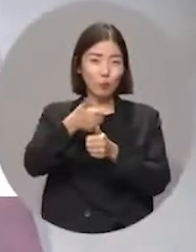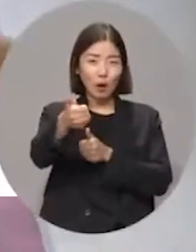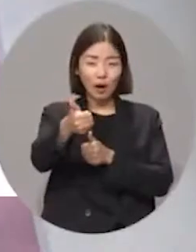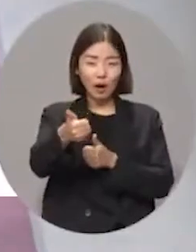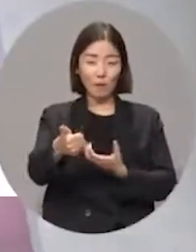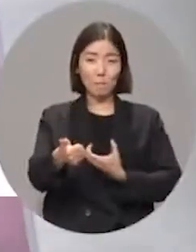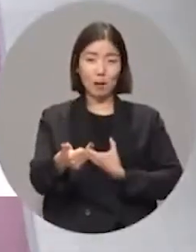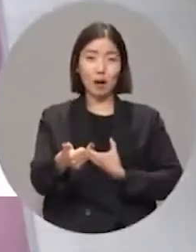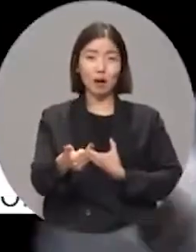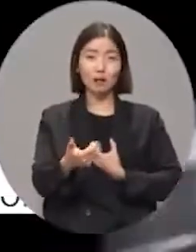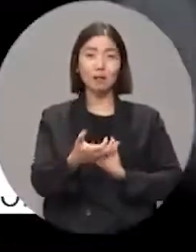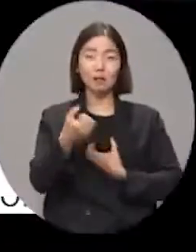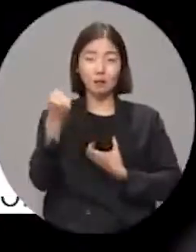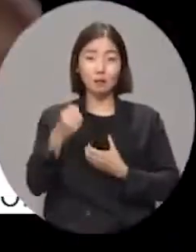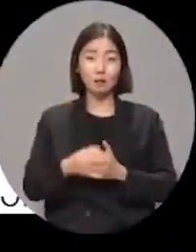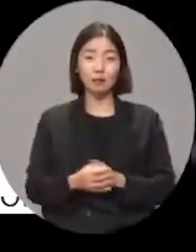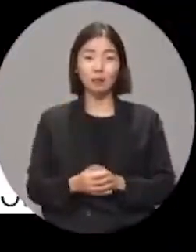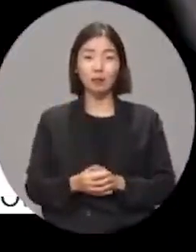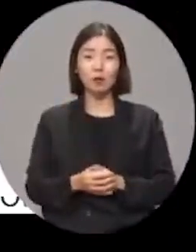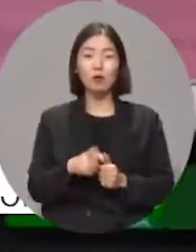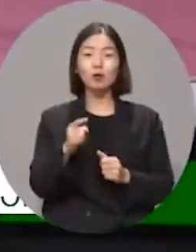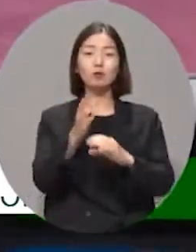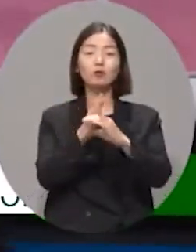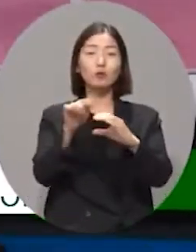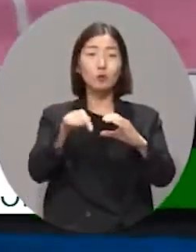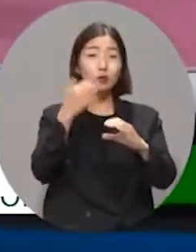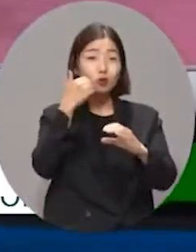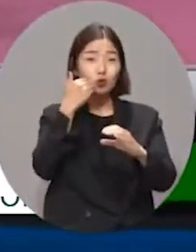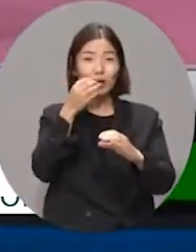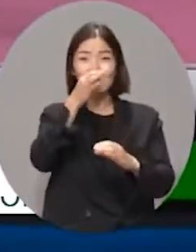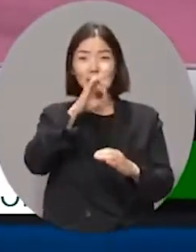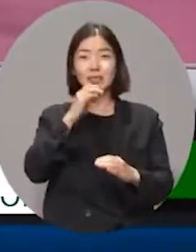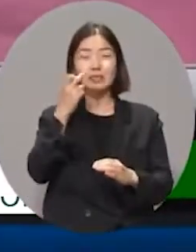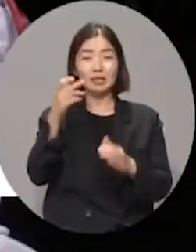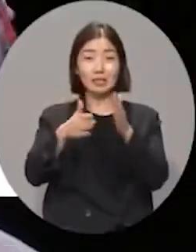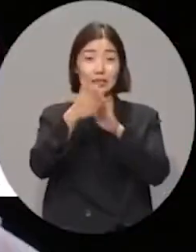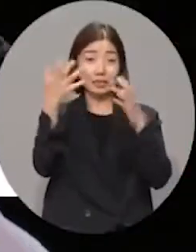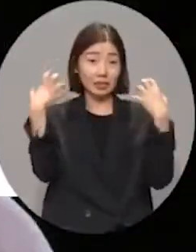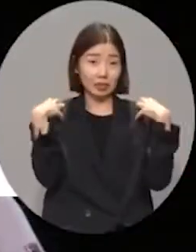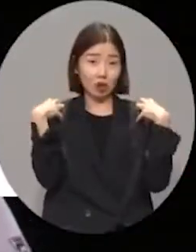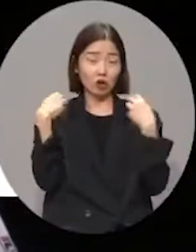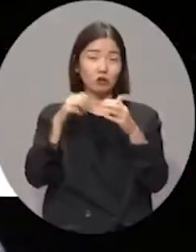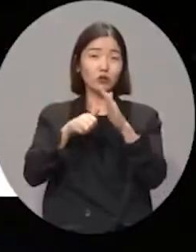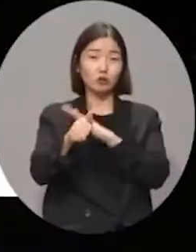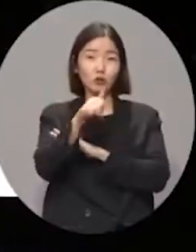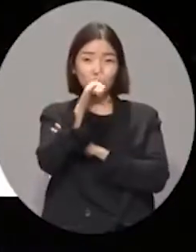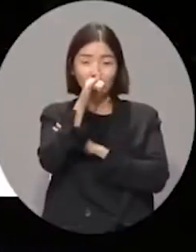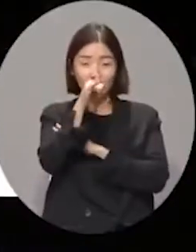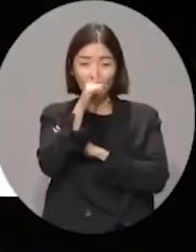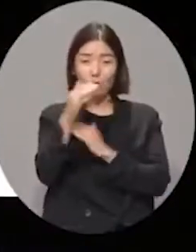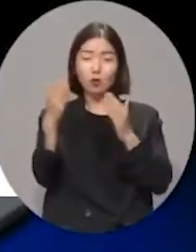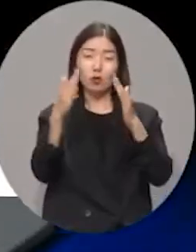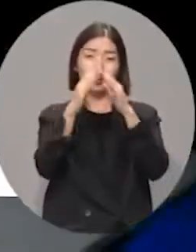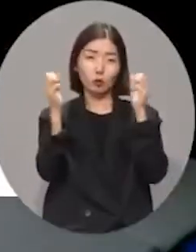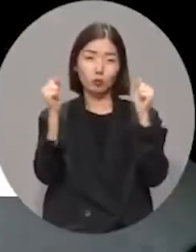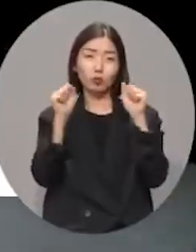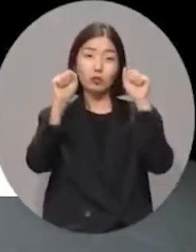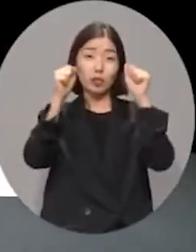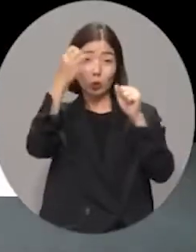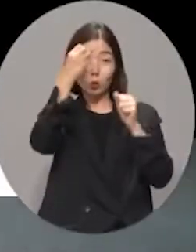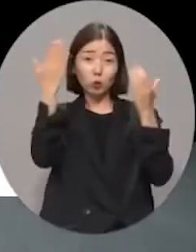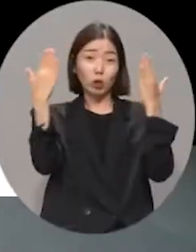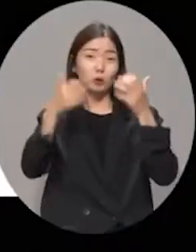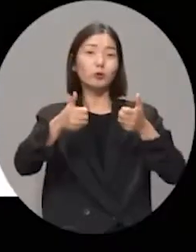동메달을 딴 우리 대표팀. 그 중심에는 익산시청 소속 권영준 선수와 전북 최고를 졸업한 송재우